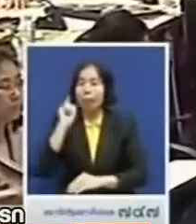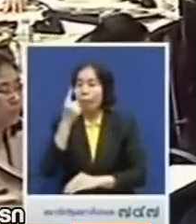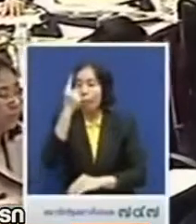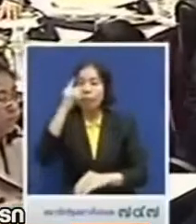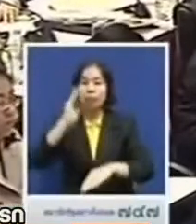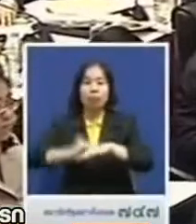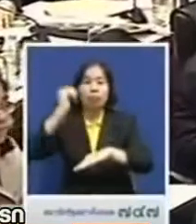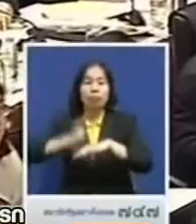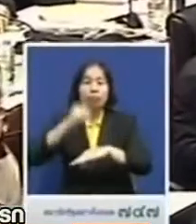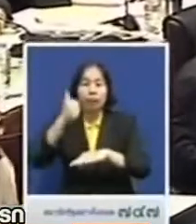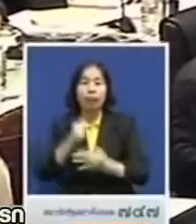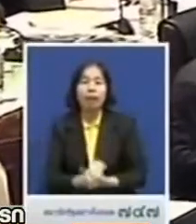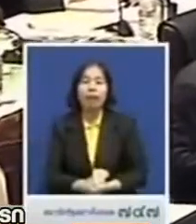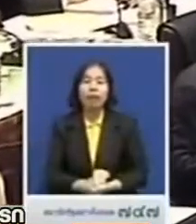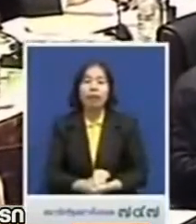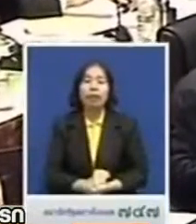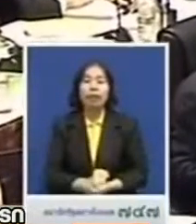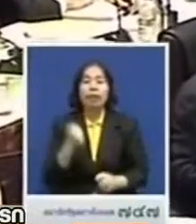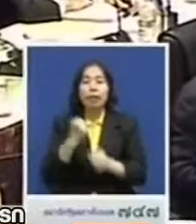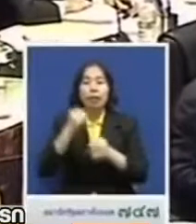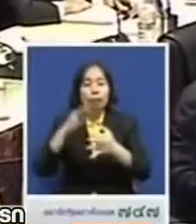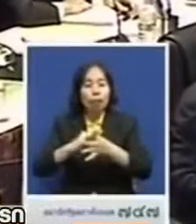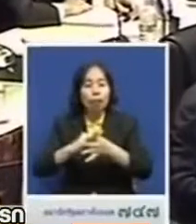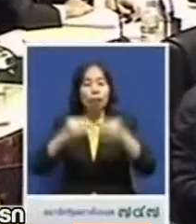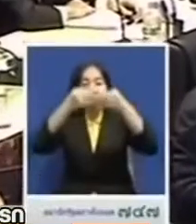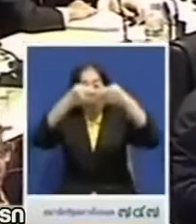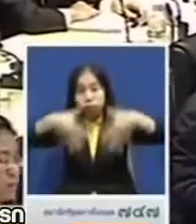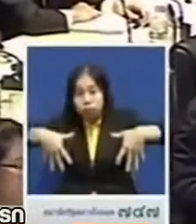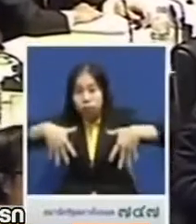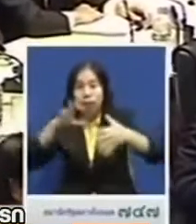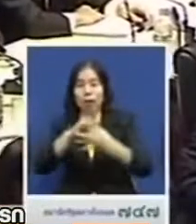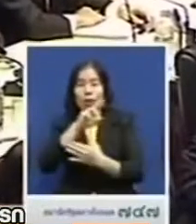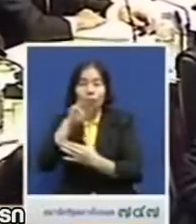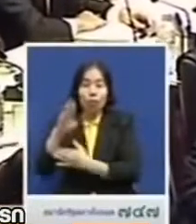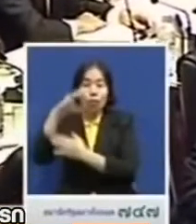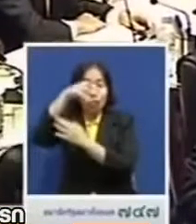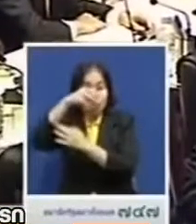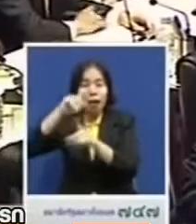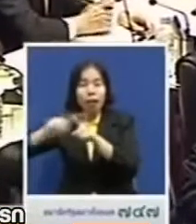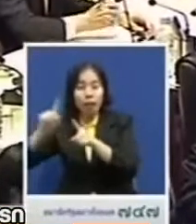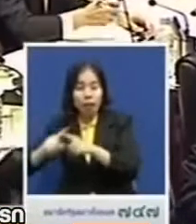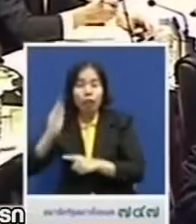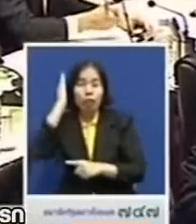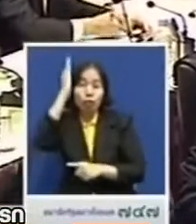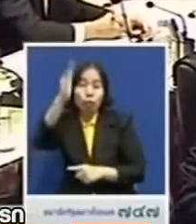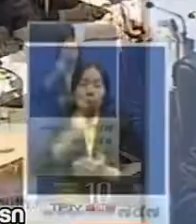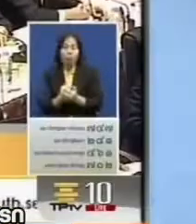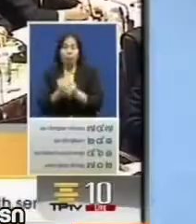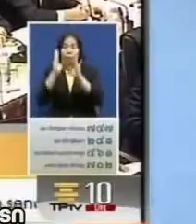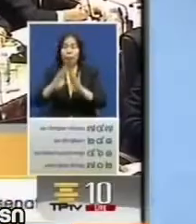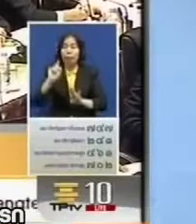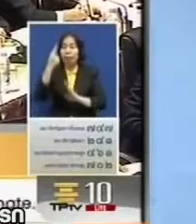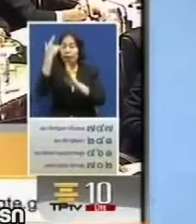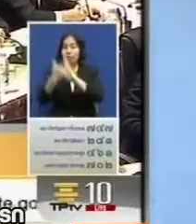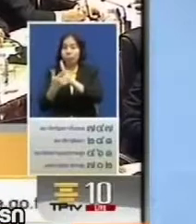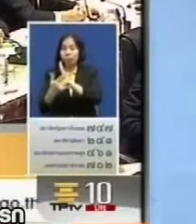ได้อยู่ในเอกสารในการแถลง ครับ มันเหมือนสมมติว่าเราทำ PowerPoint ขึ้นมาเนี่ยนะครับ แล้วเราก็แจกเอกสารให้กับบรรดาคนที่เป็นคนเข้